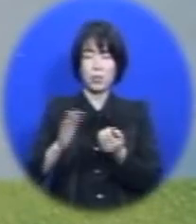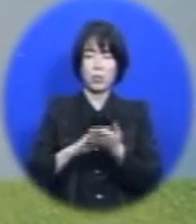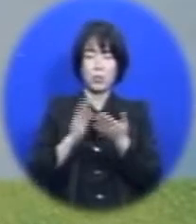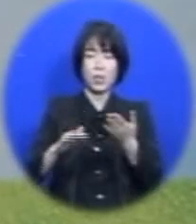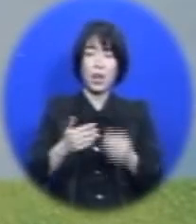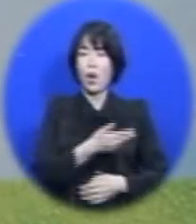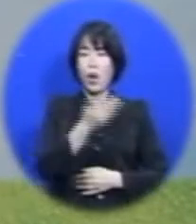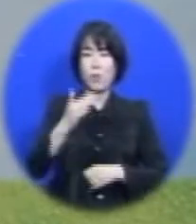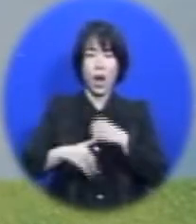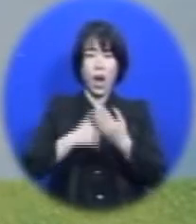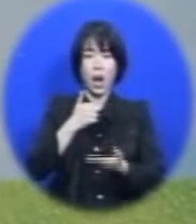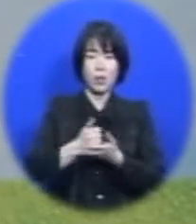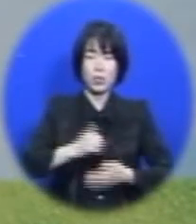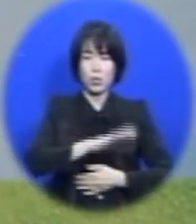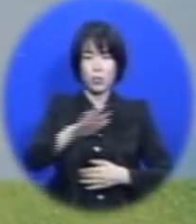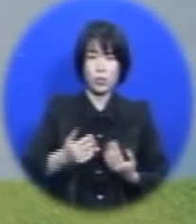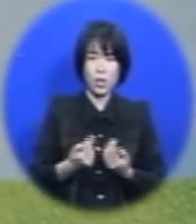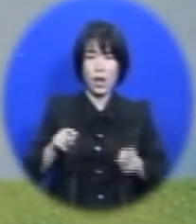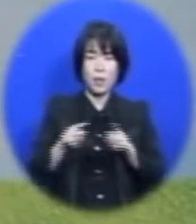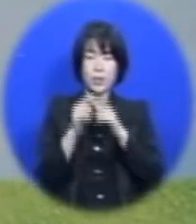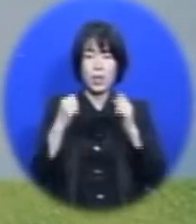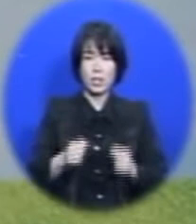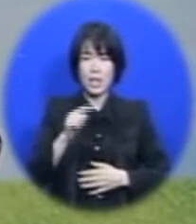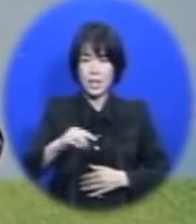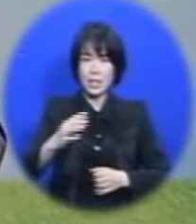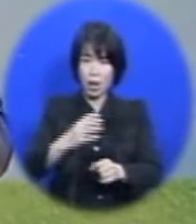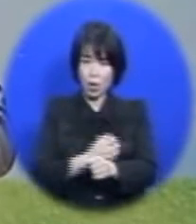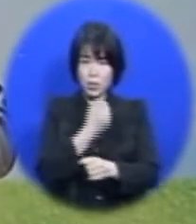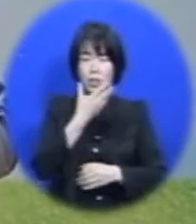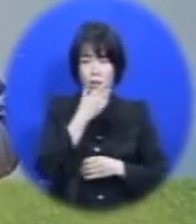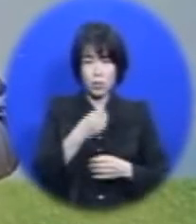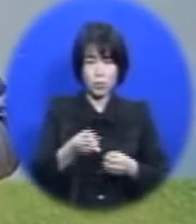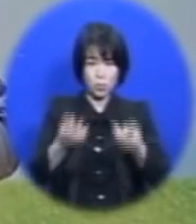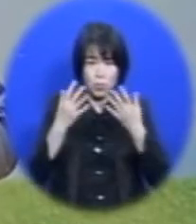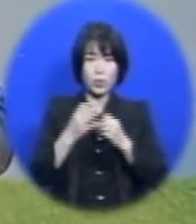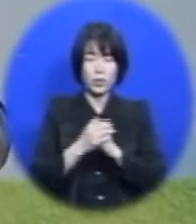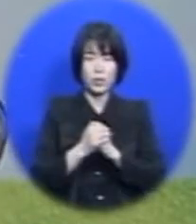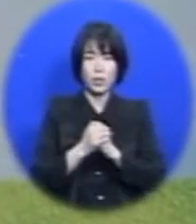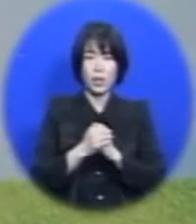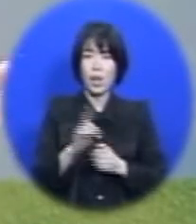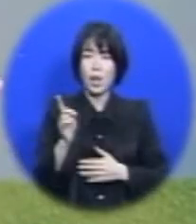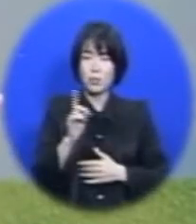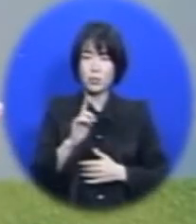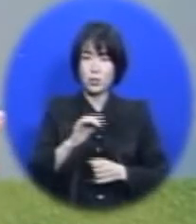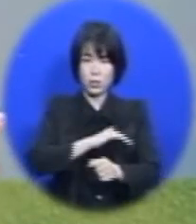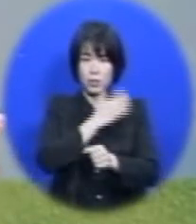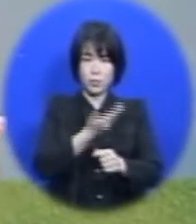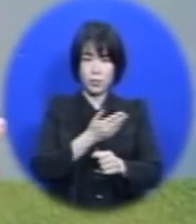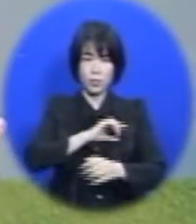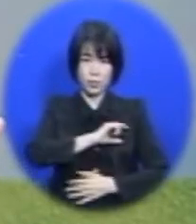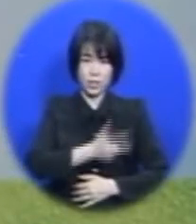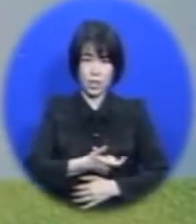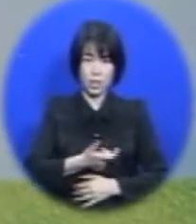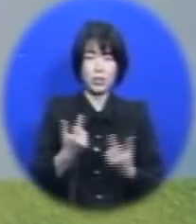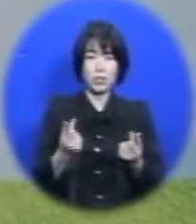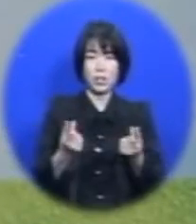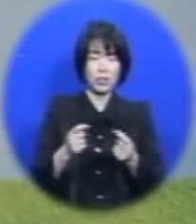여러분, 하나님이 우리와 함께 계시다는 이 엄청난 축복은 무슨 자격증 같은 거